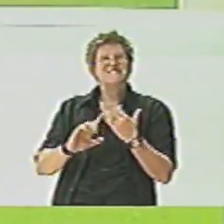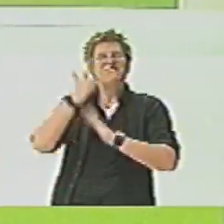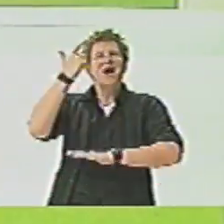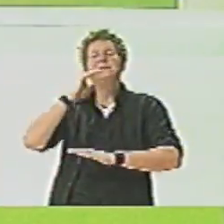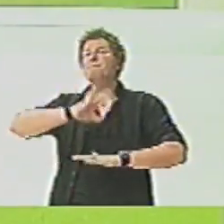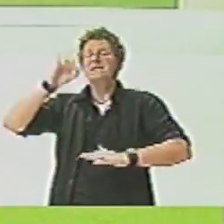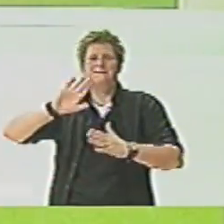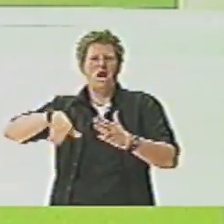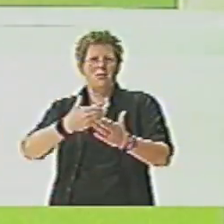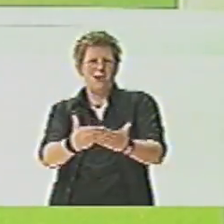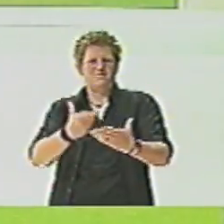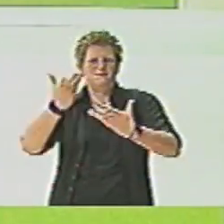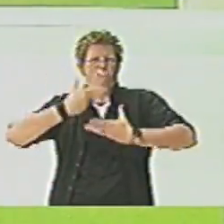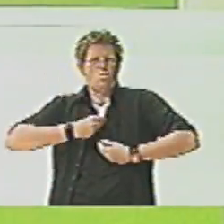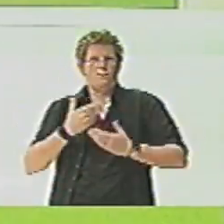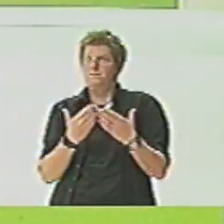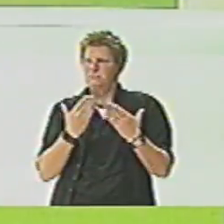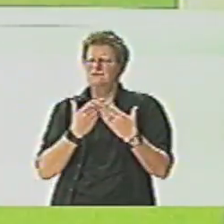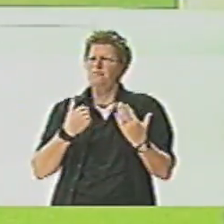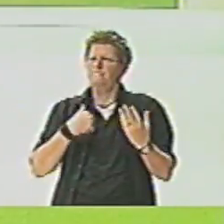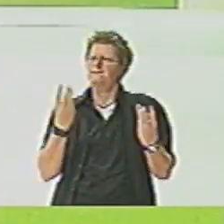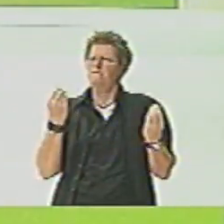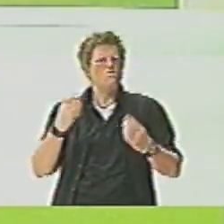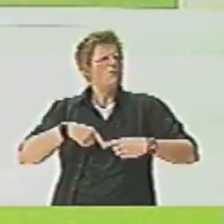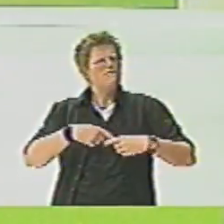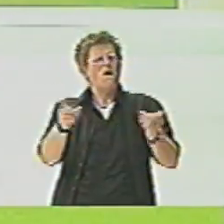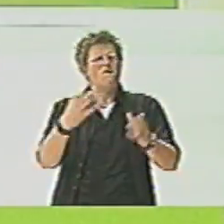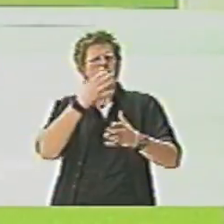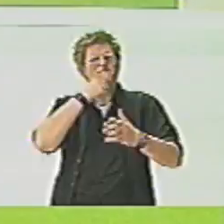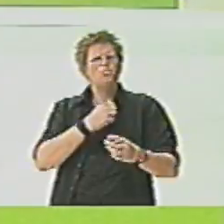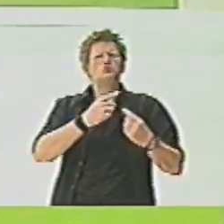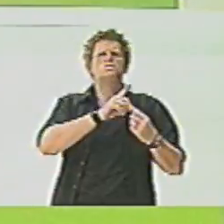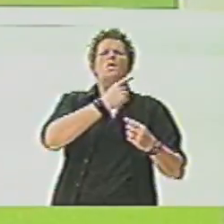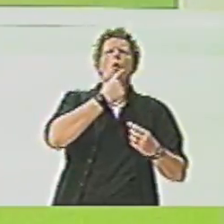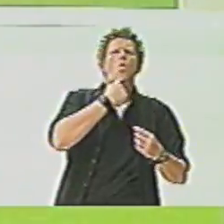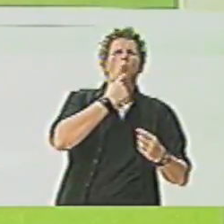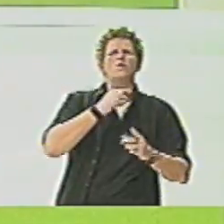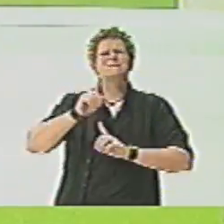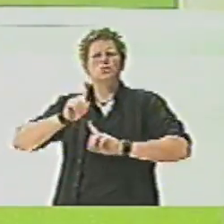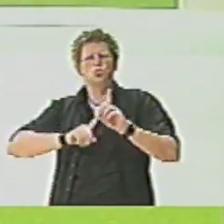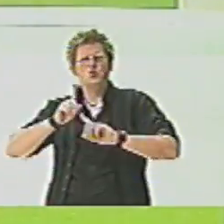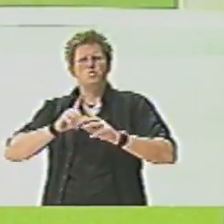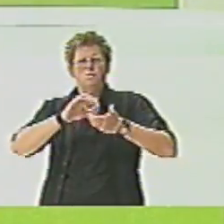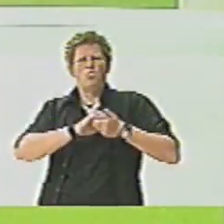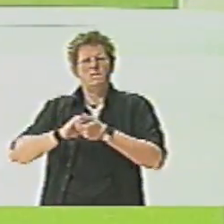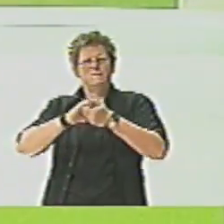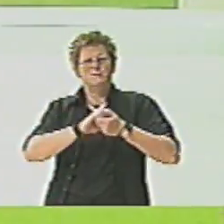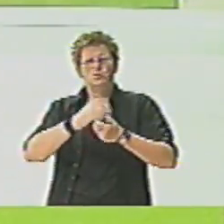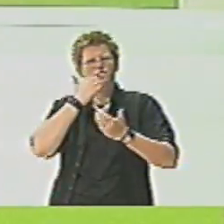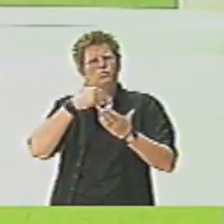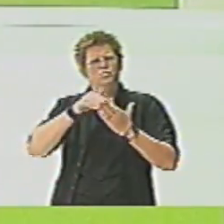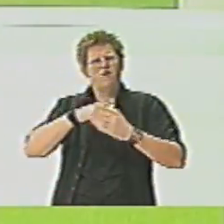weiter eine starke grüne Komponente in einer neuen Landesregierung. Dass die SPD hinzugewonnen